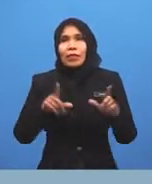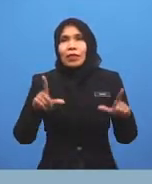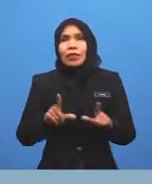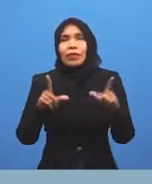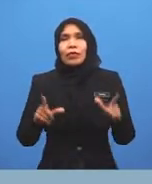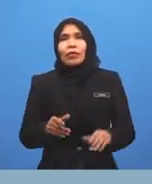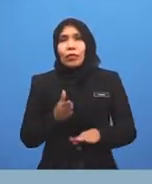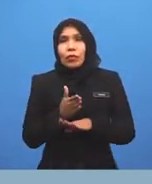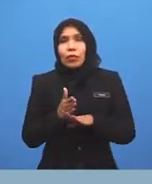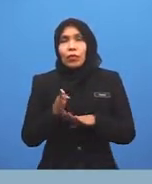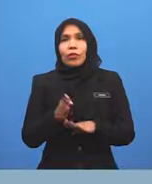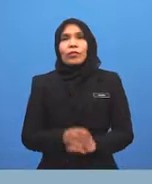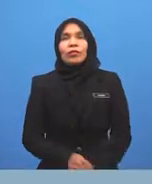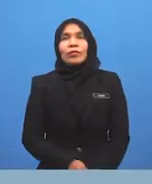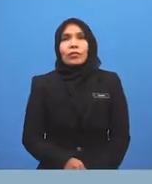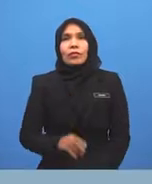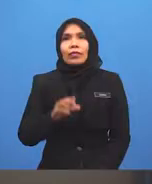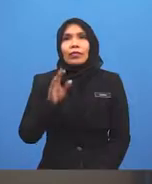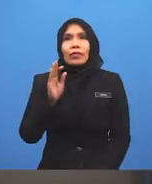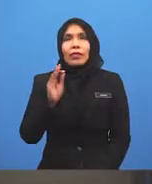flux magnet.